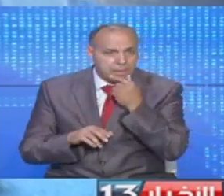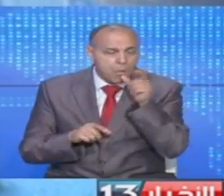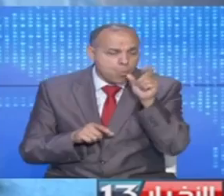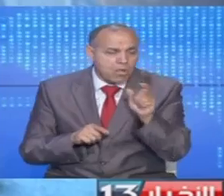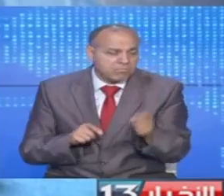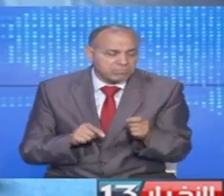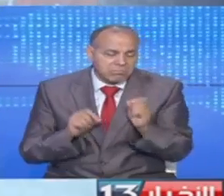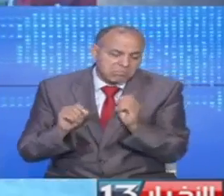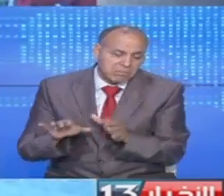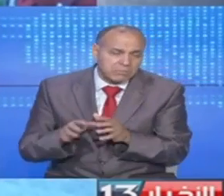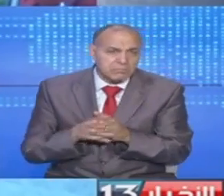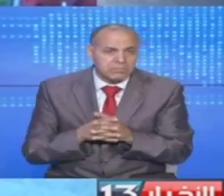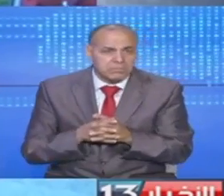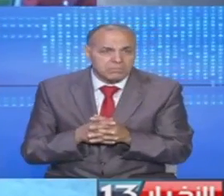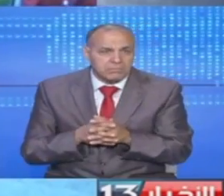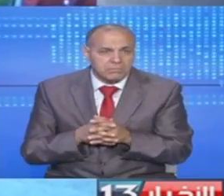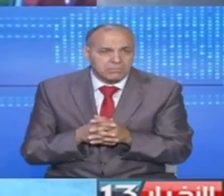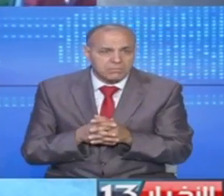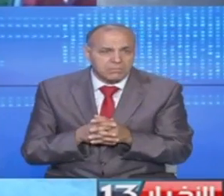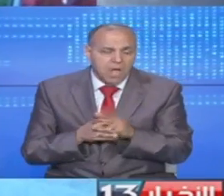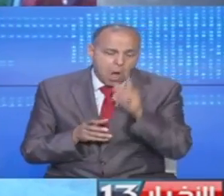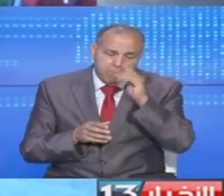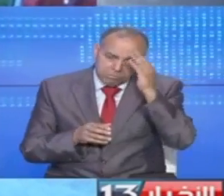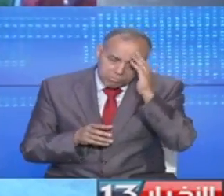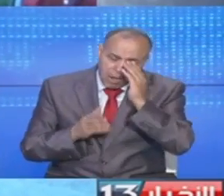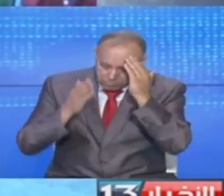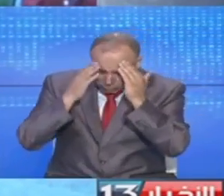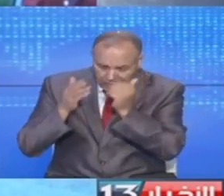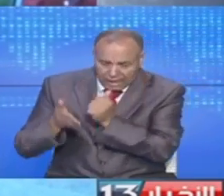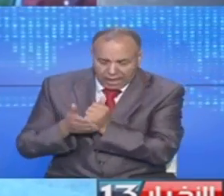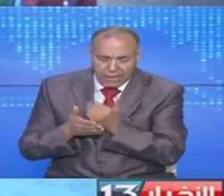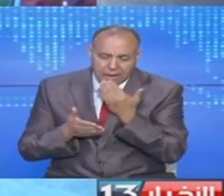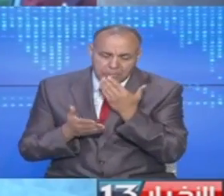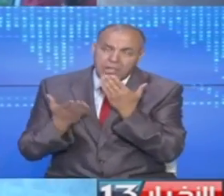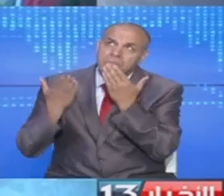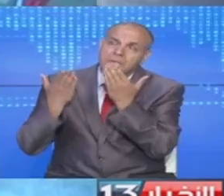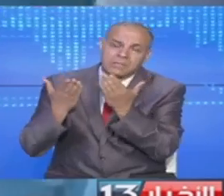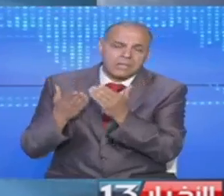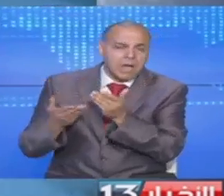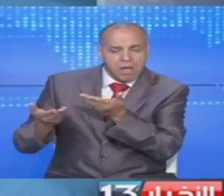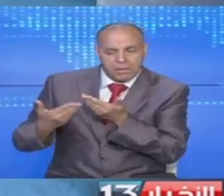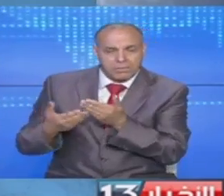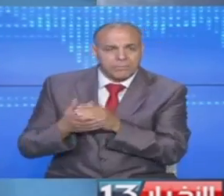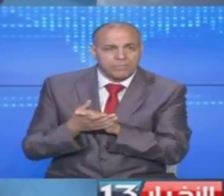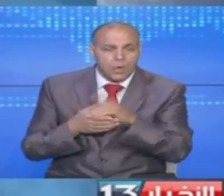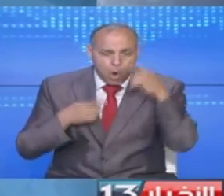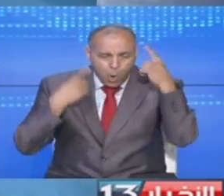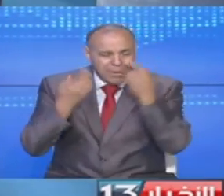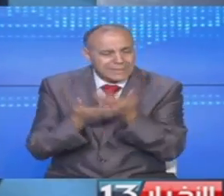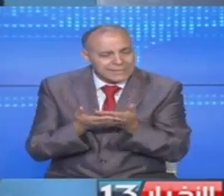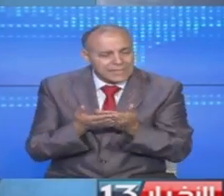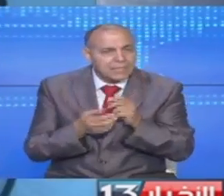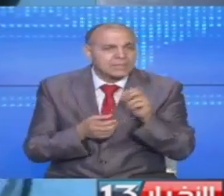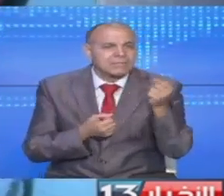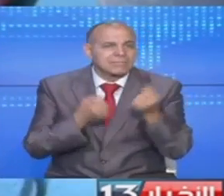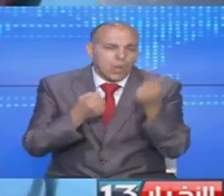عايش على الهامش وراجل فعل الخير تبرع لينا، يعني ربي يبارك ليهم وربي يعطيهم ما تتمنى ان شاء الله. هذا الحلم البسيط